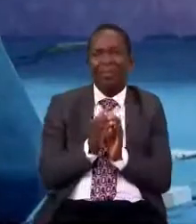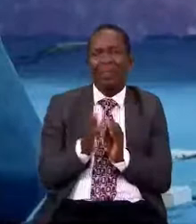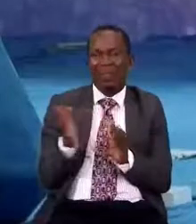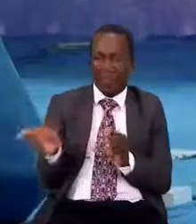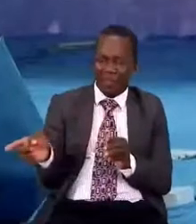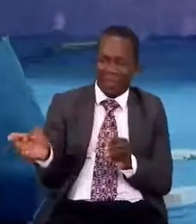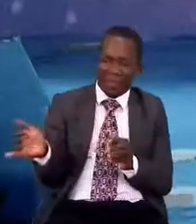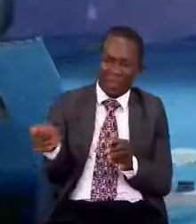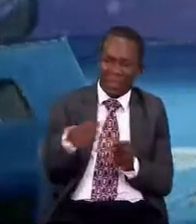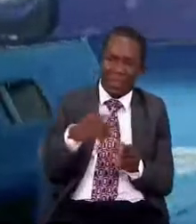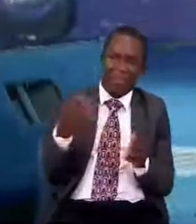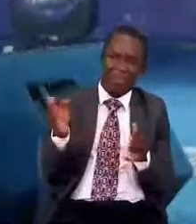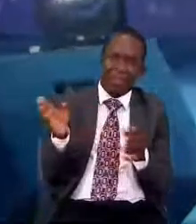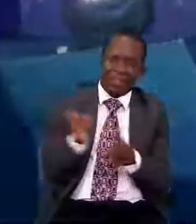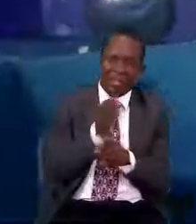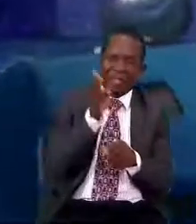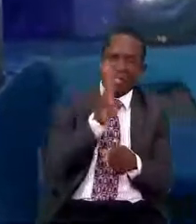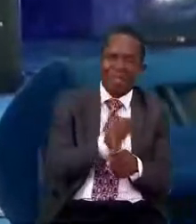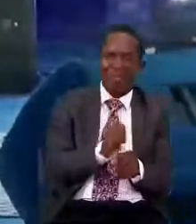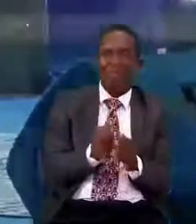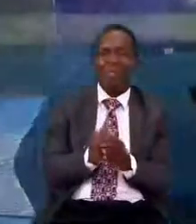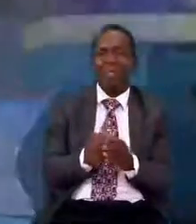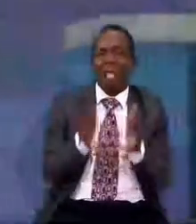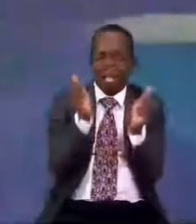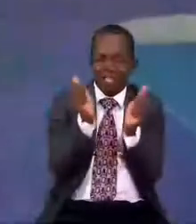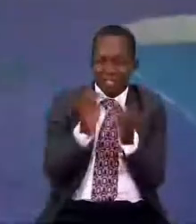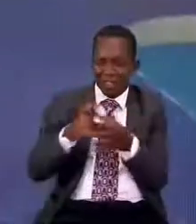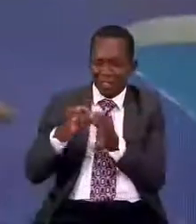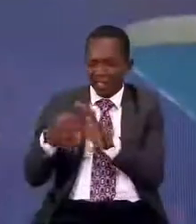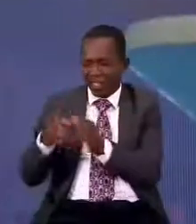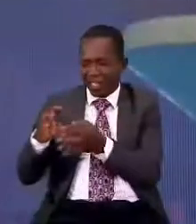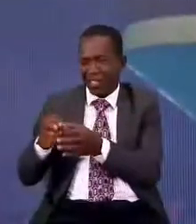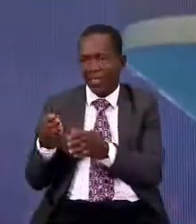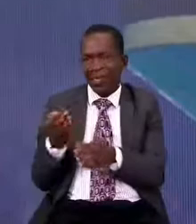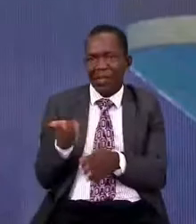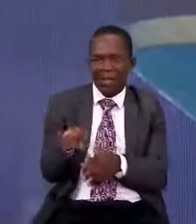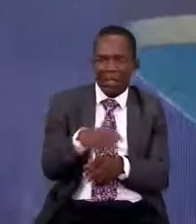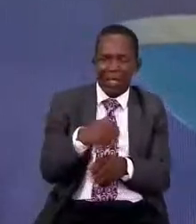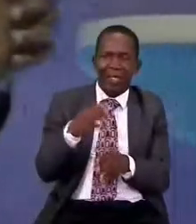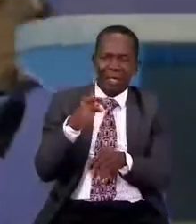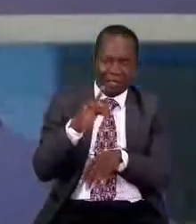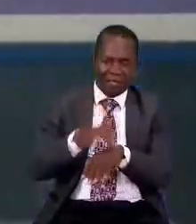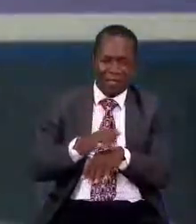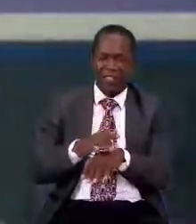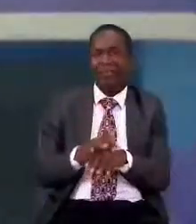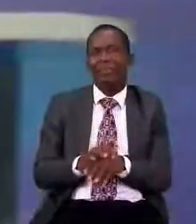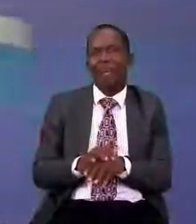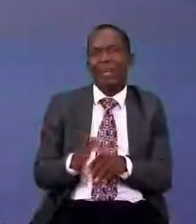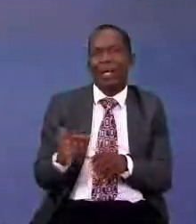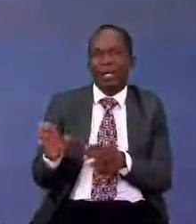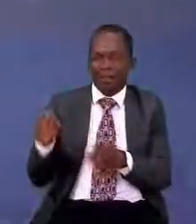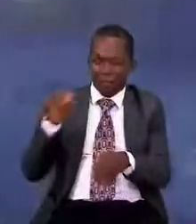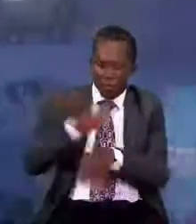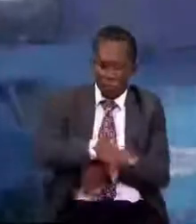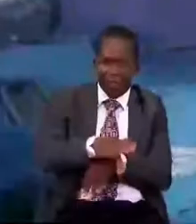leurs pieds et on les enchaîne un à un autre et on les force, on les